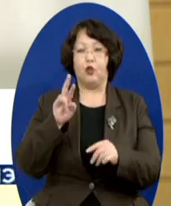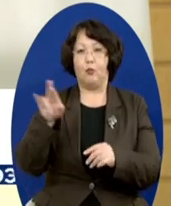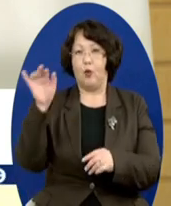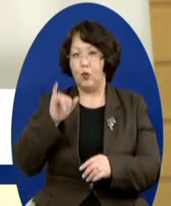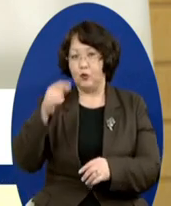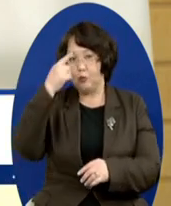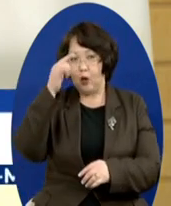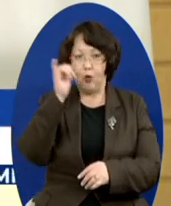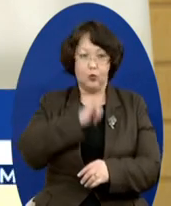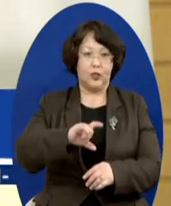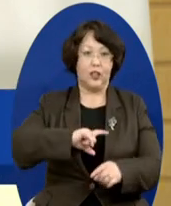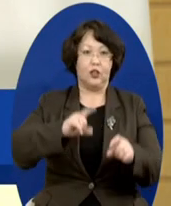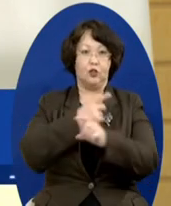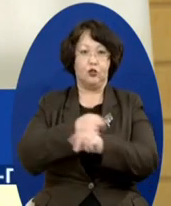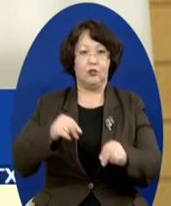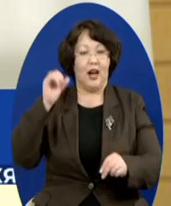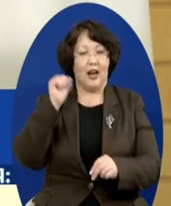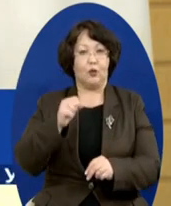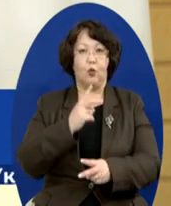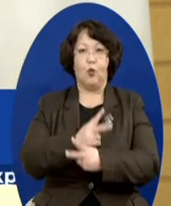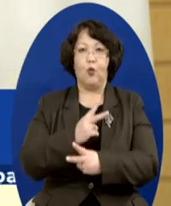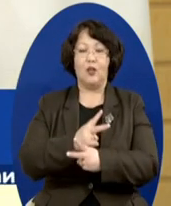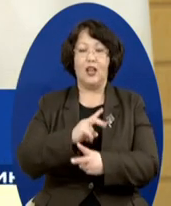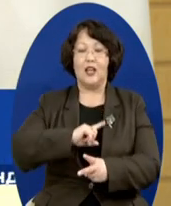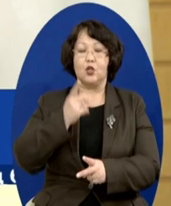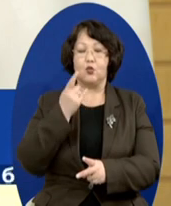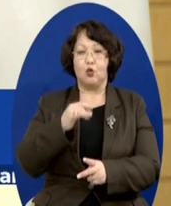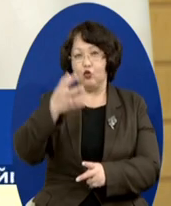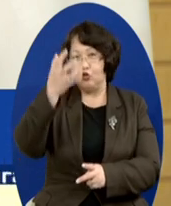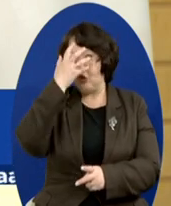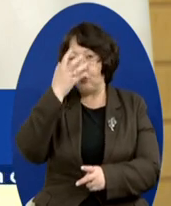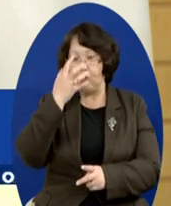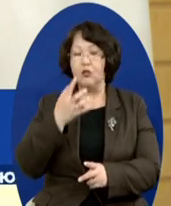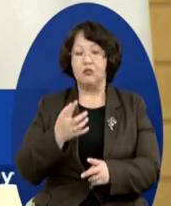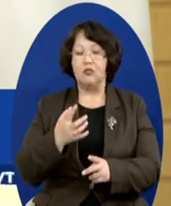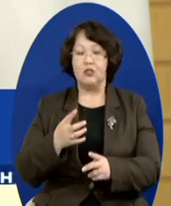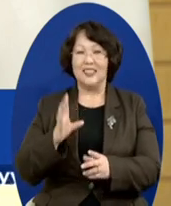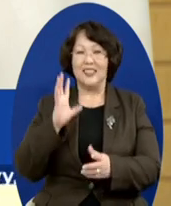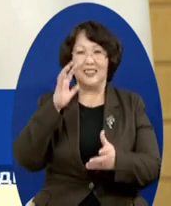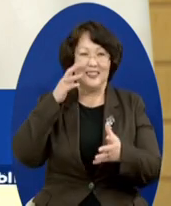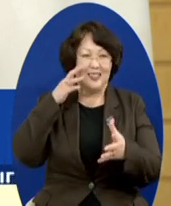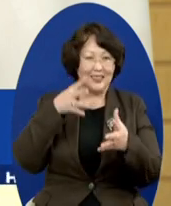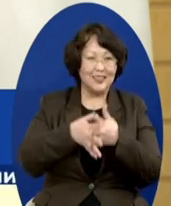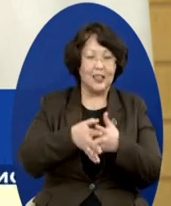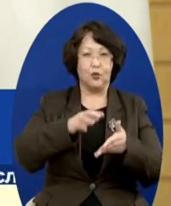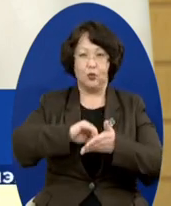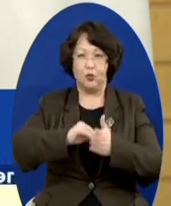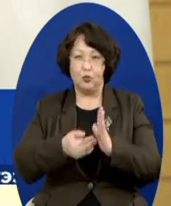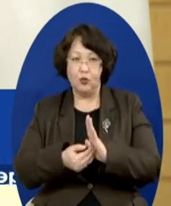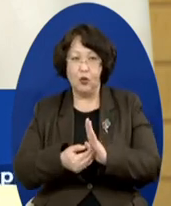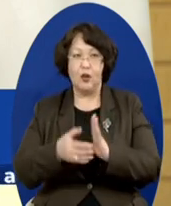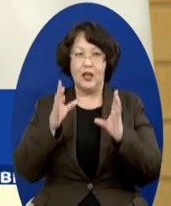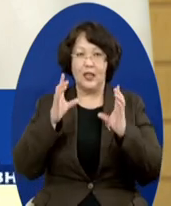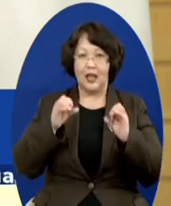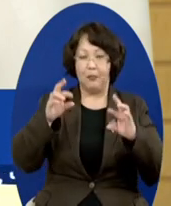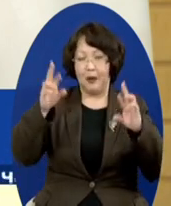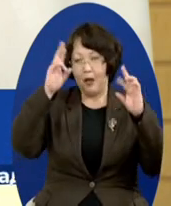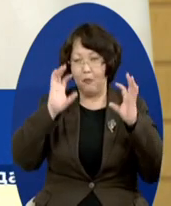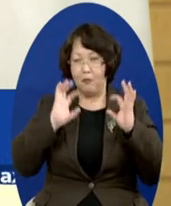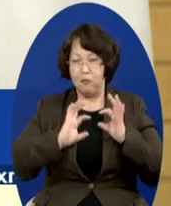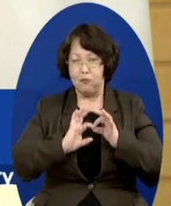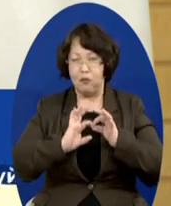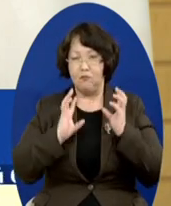Өдгөө Япон-Монгол улс нь эрх чөлөө арчил, эрх зүйн төр зэрэг нийтлэг үнэлт зүйс бүхий стратегийн түншлэлийн харилцааг